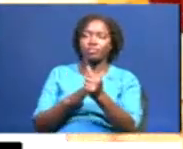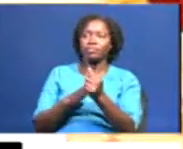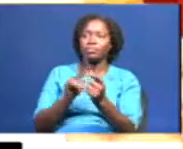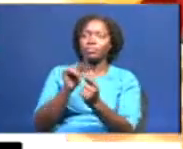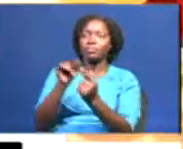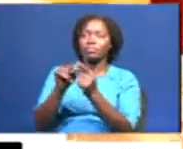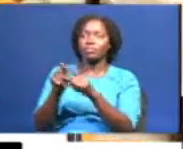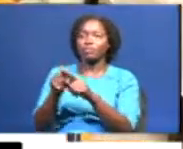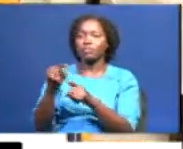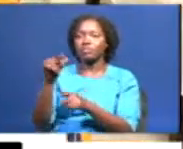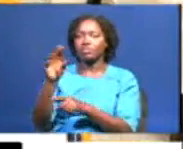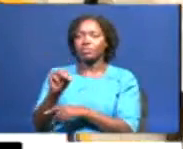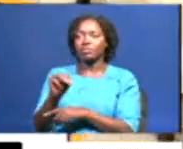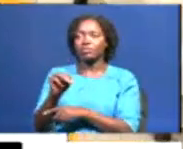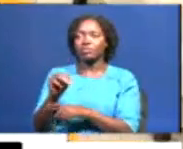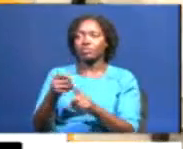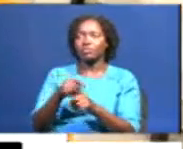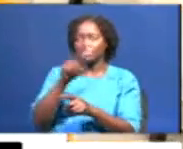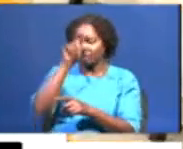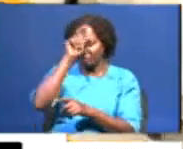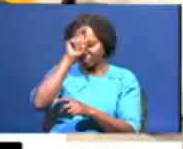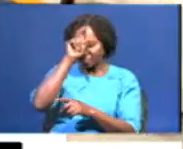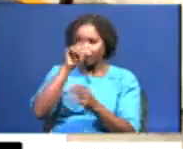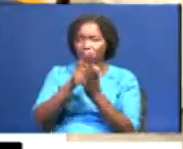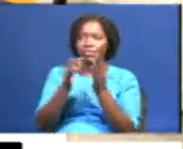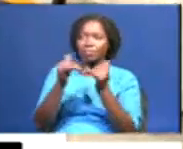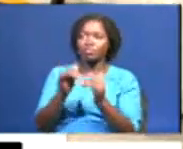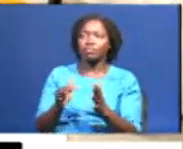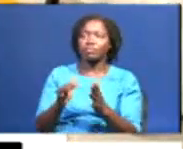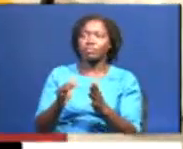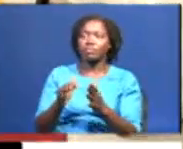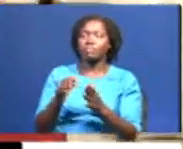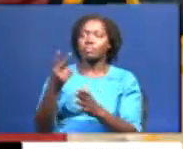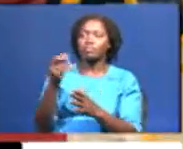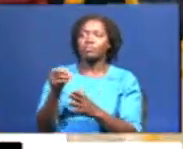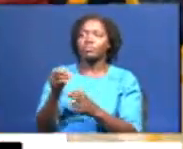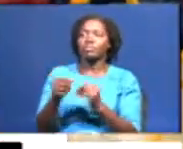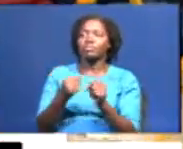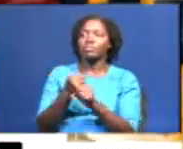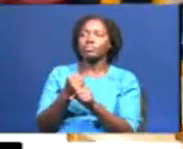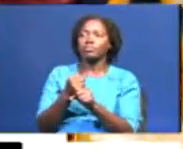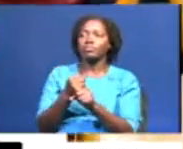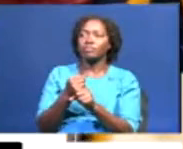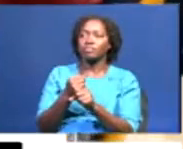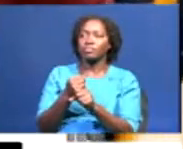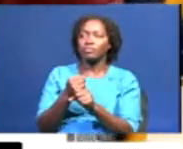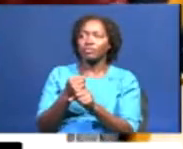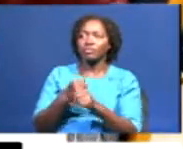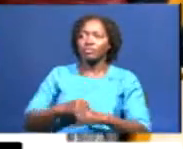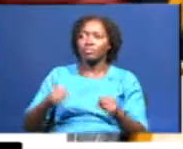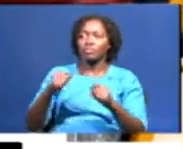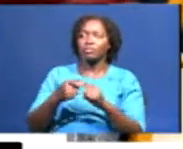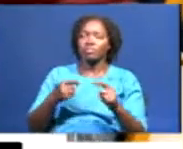na GM Shahenda Wafa wa Misri. Mchezaji mwenye umri wa miaka 20 Banel Mahango mwenye hadhi ya FIDE Master kutoka Mpumalanga,